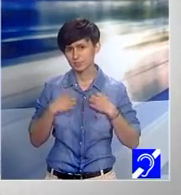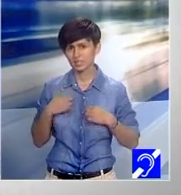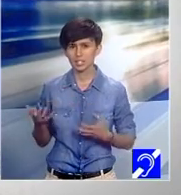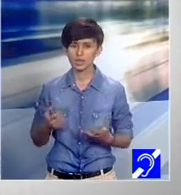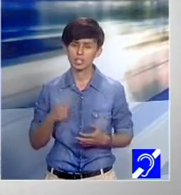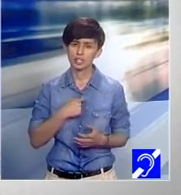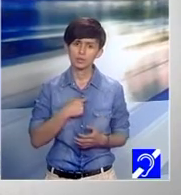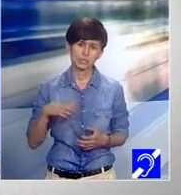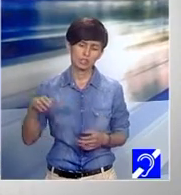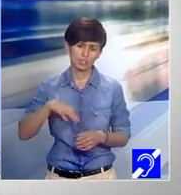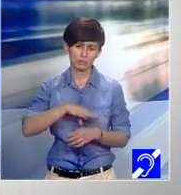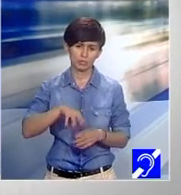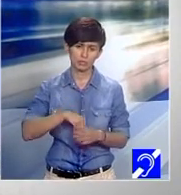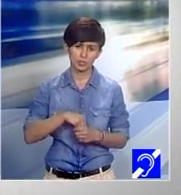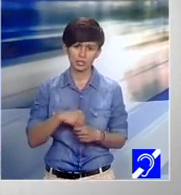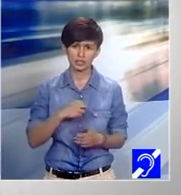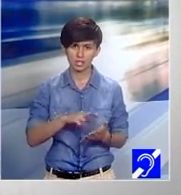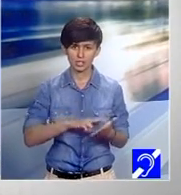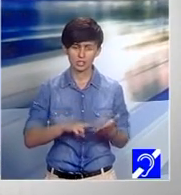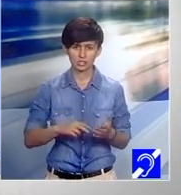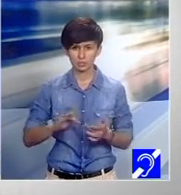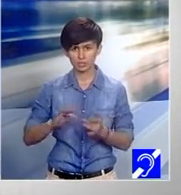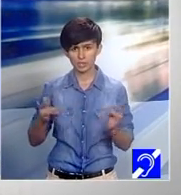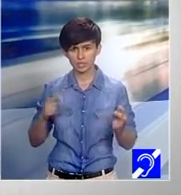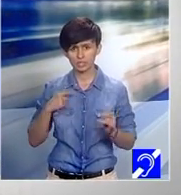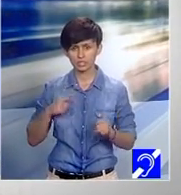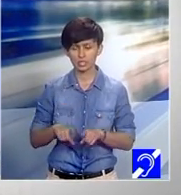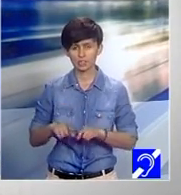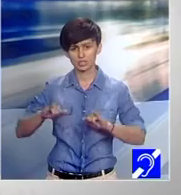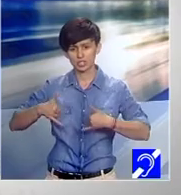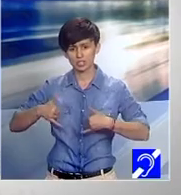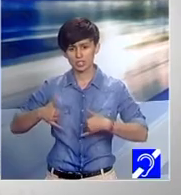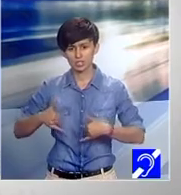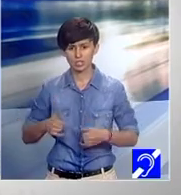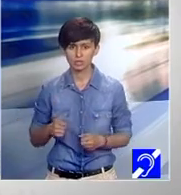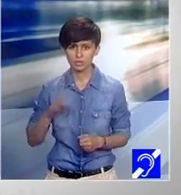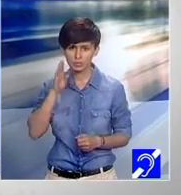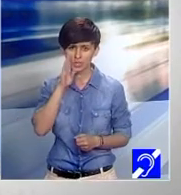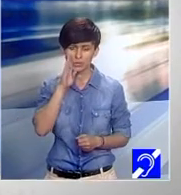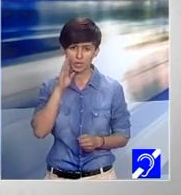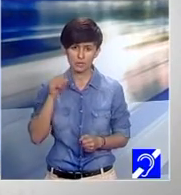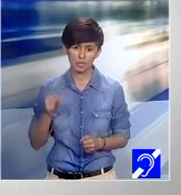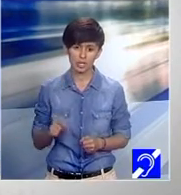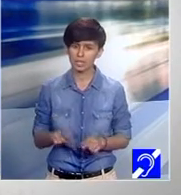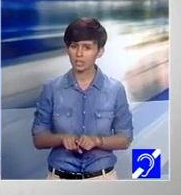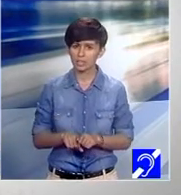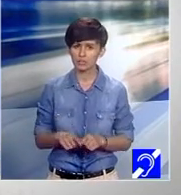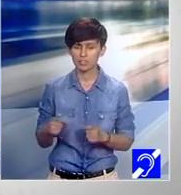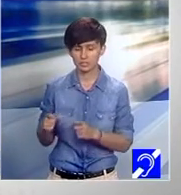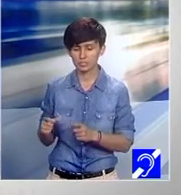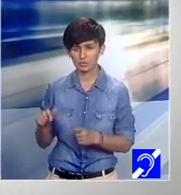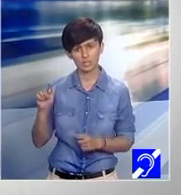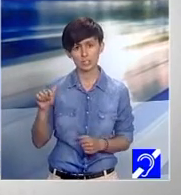în această situație, citim și pe internet, este și cazul doamnei Carmen Cordea, o altă mămică, la fel în situația dumneavoastră,